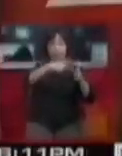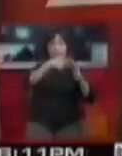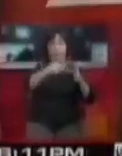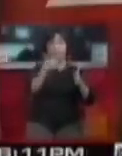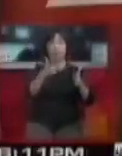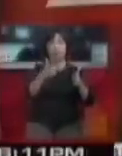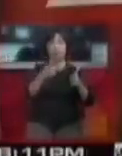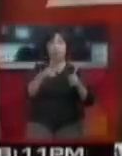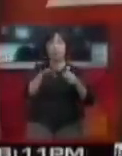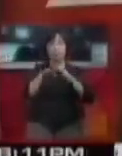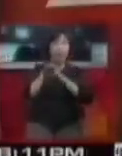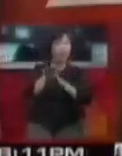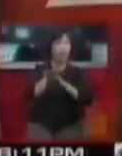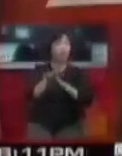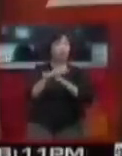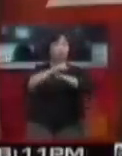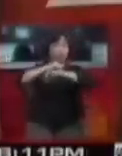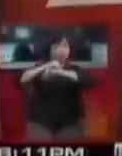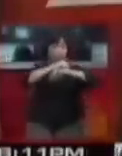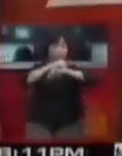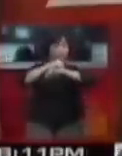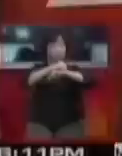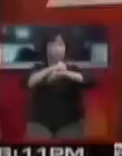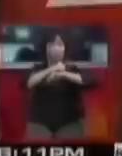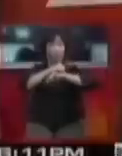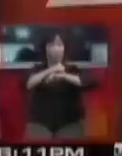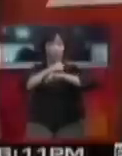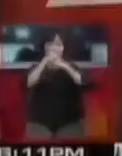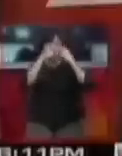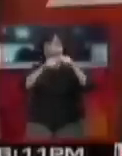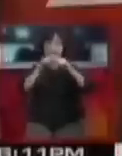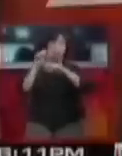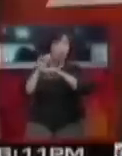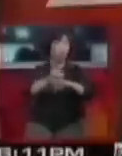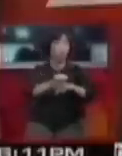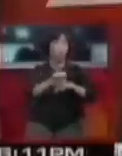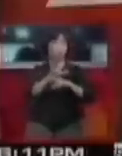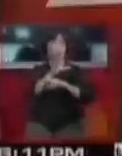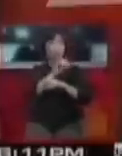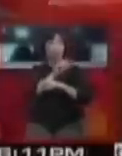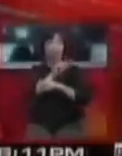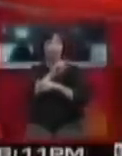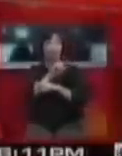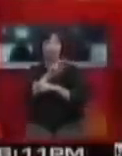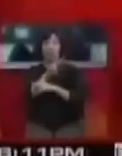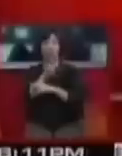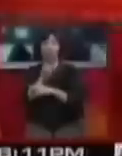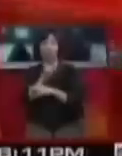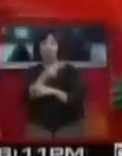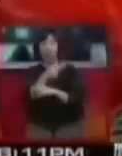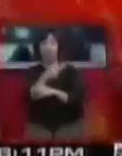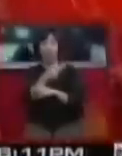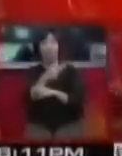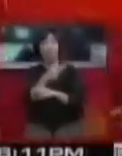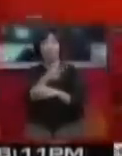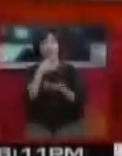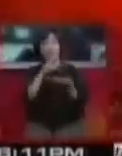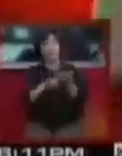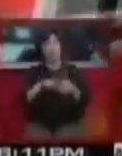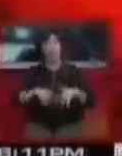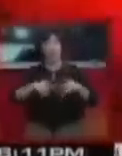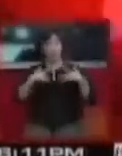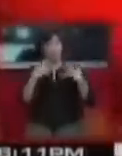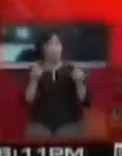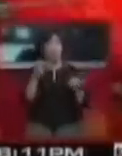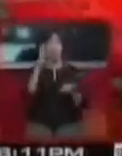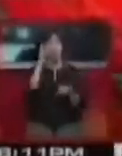rallyista na makalusot sa barikada ng mga pulis. Para sa latest aksyon sa Commonwealth Avenue sa QC, may live report si Romel